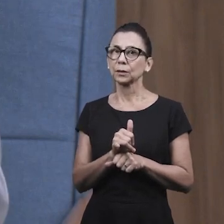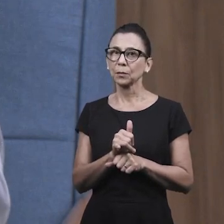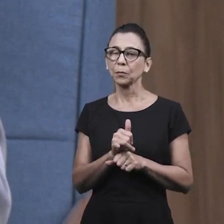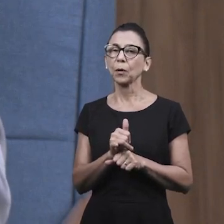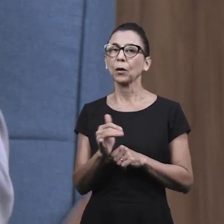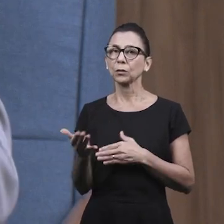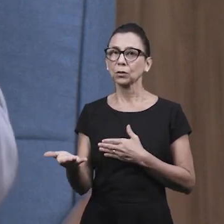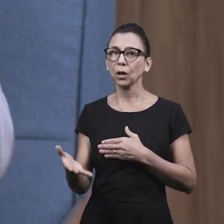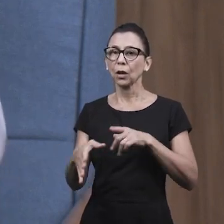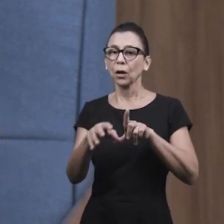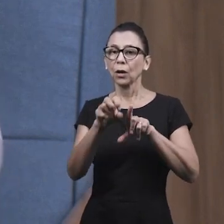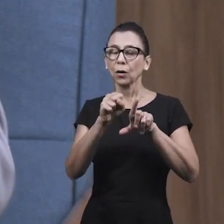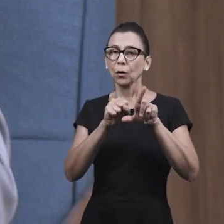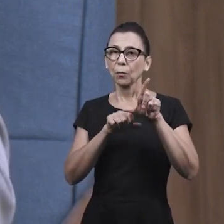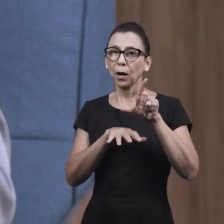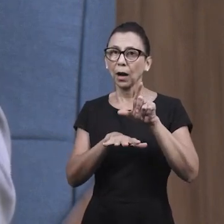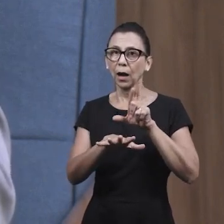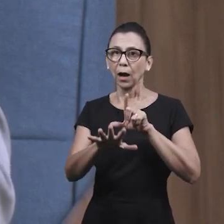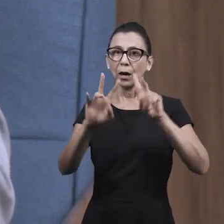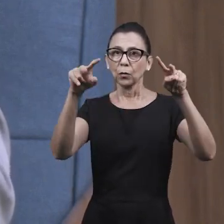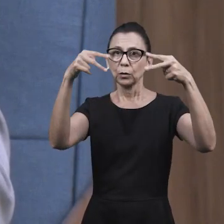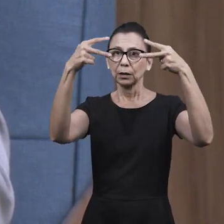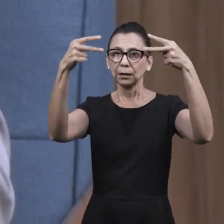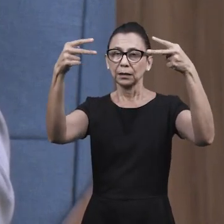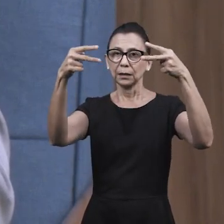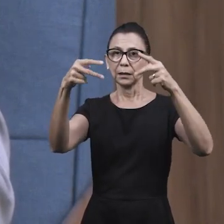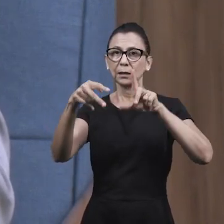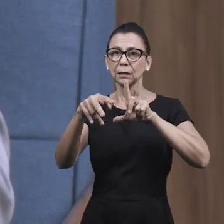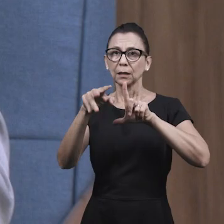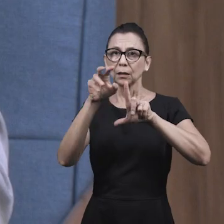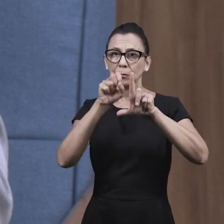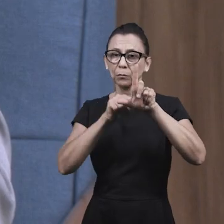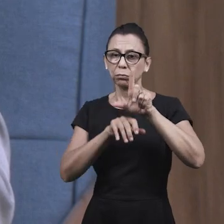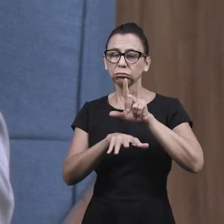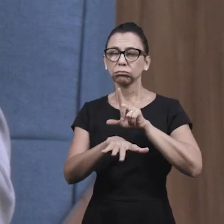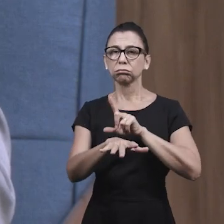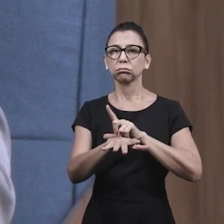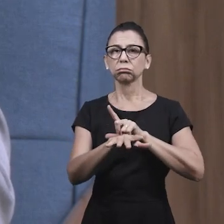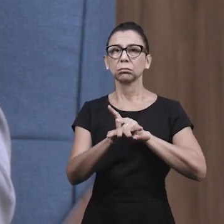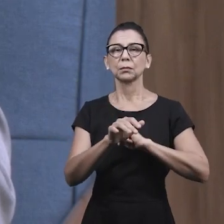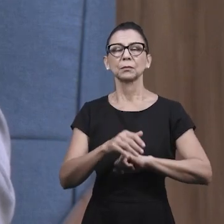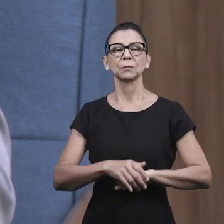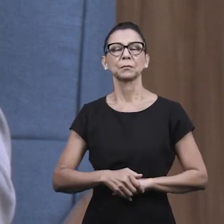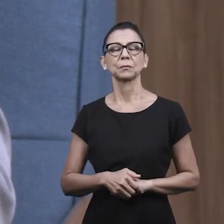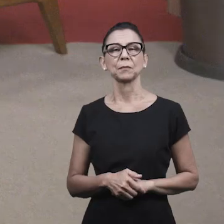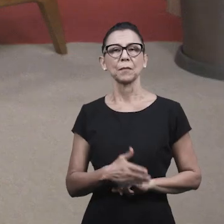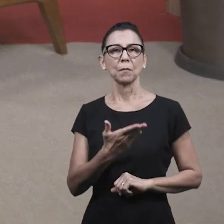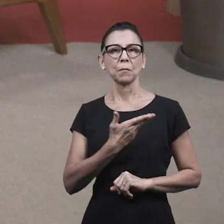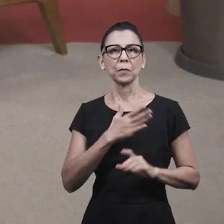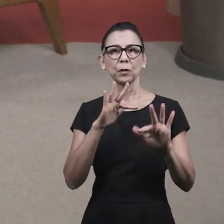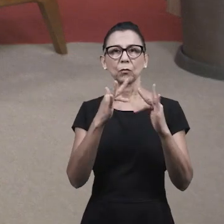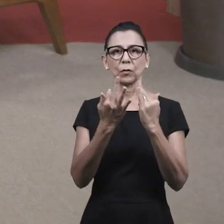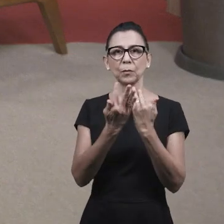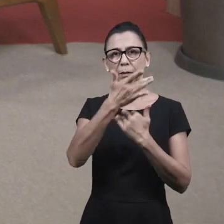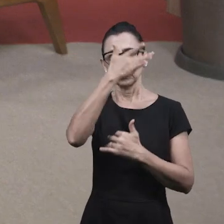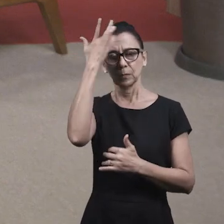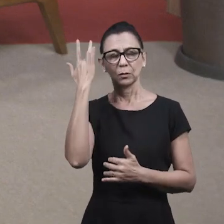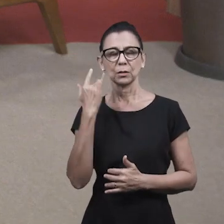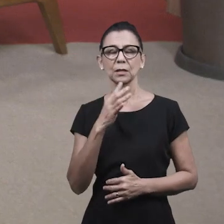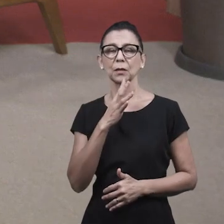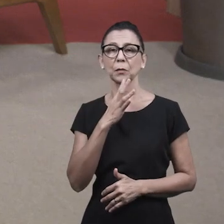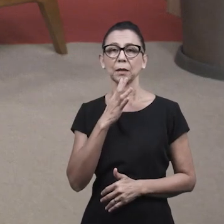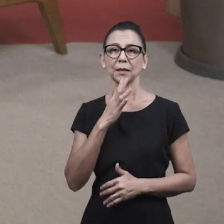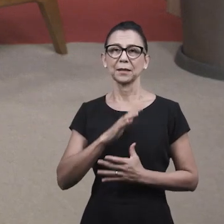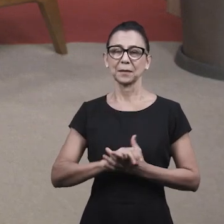à beaucoup plus de personnes. Il suffit de partager le lien avec vos amis et membres de la famille et connaissances. Dans le volet